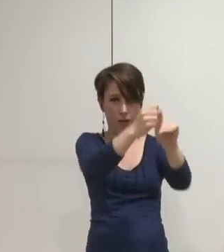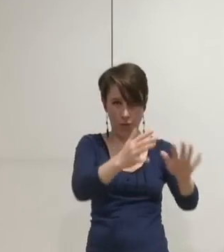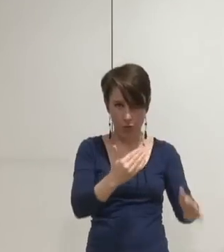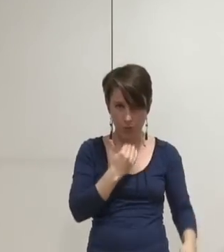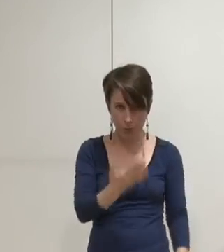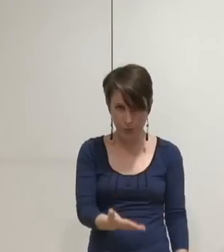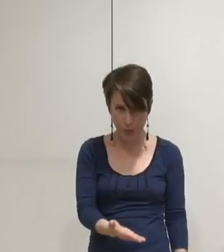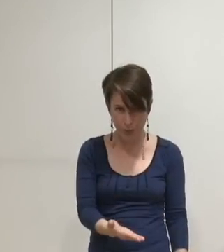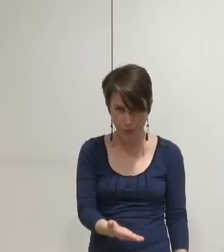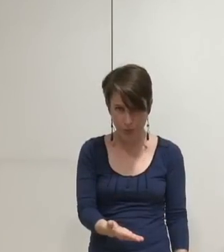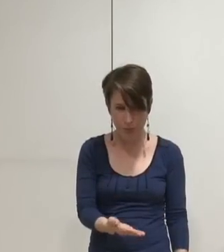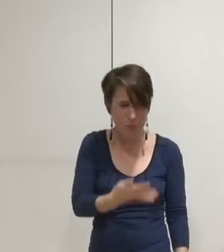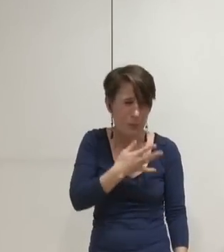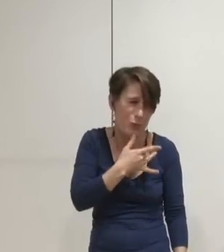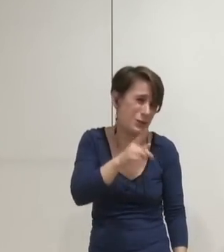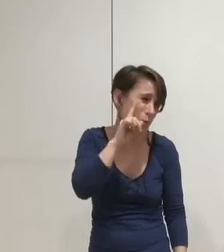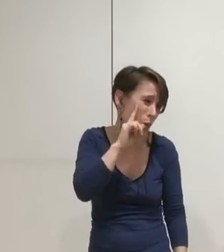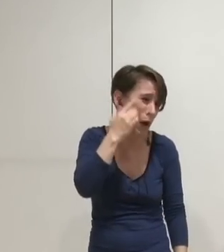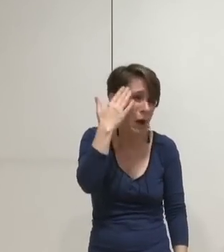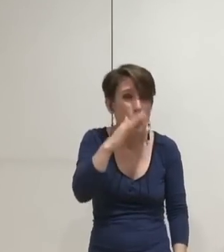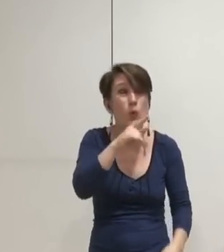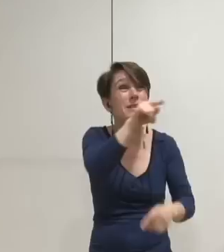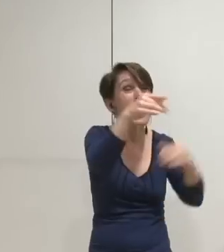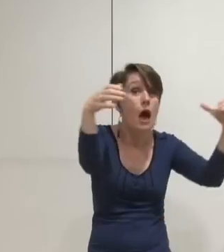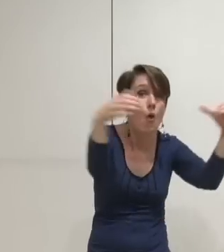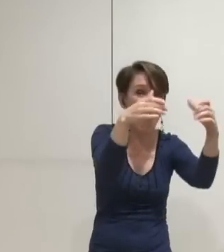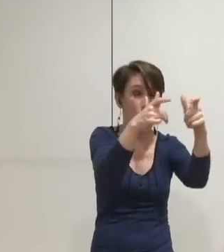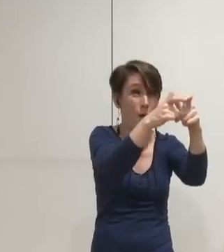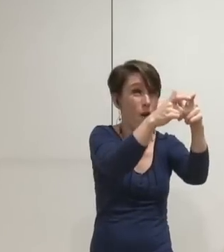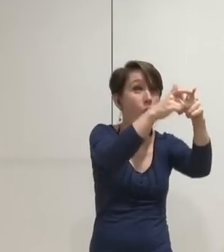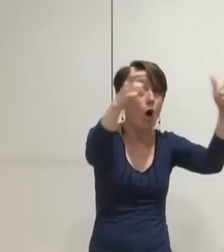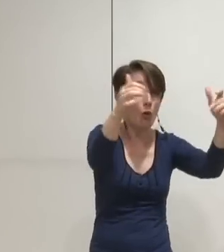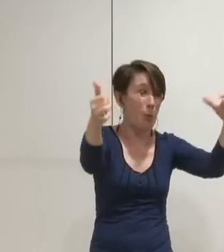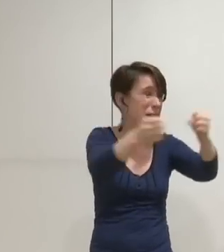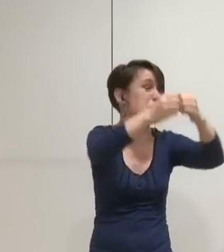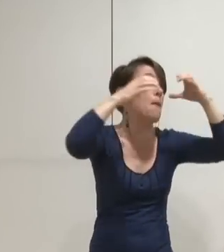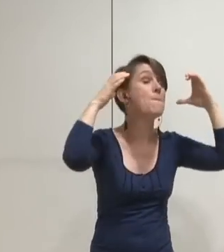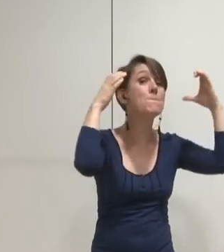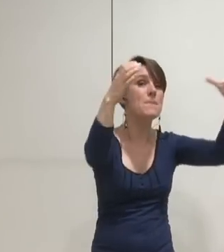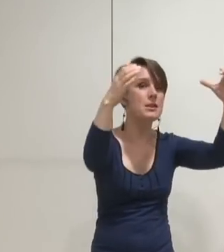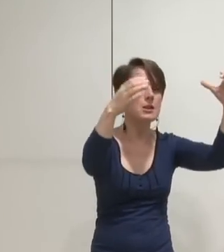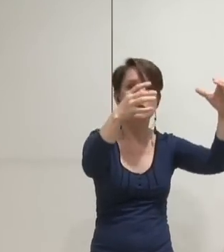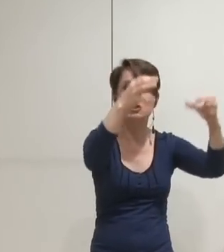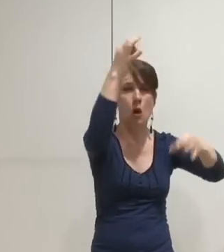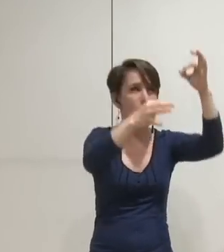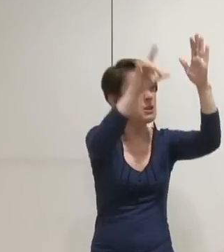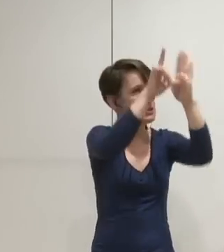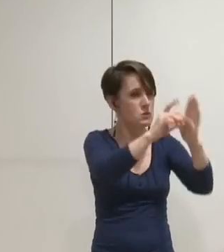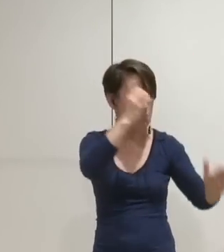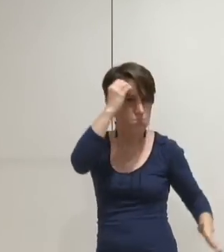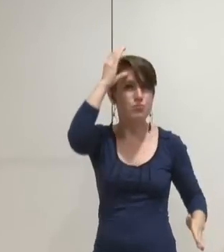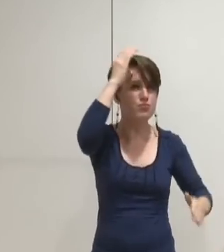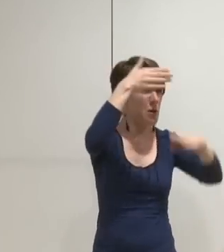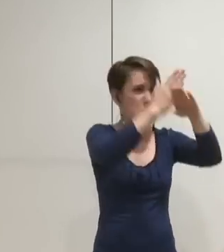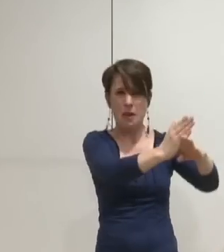techniques juridiques financièr de ce groupement seront colossales avec